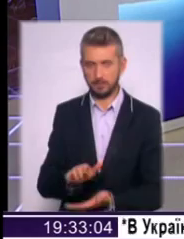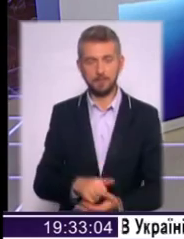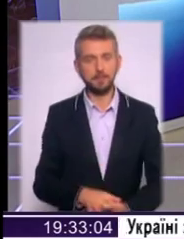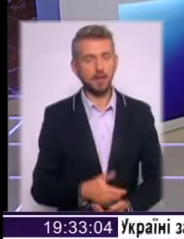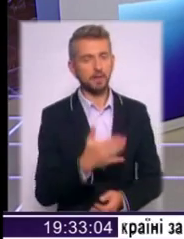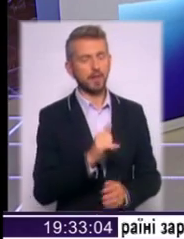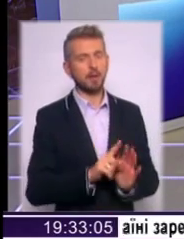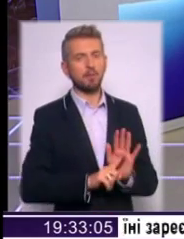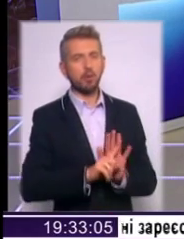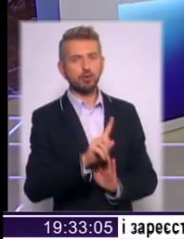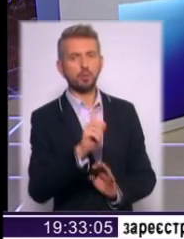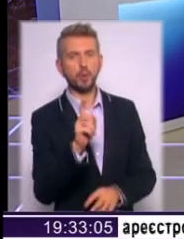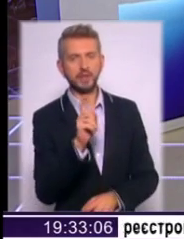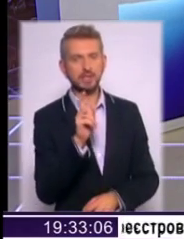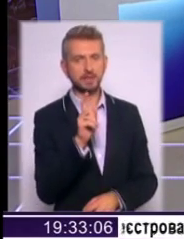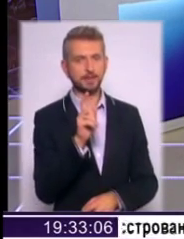Спочатку почнемо з